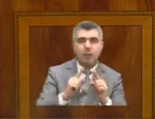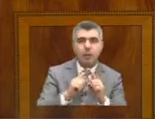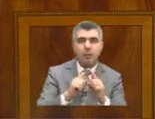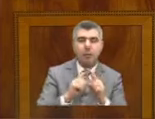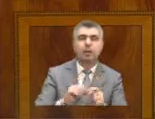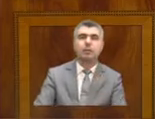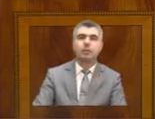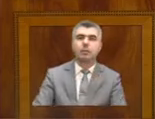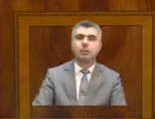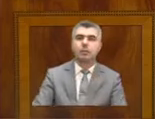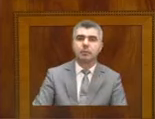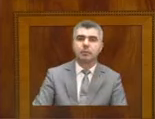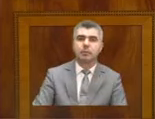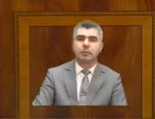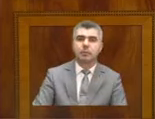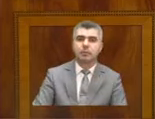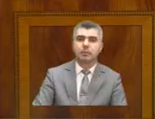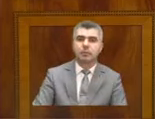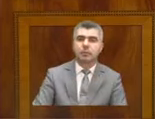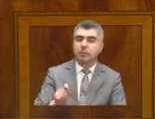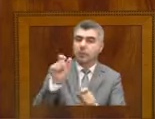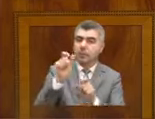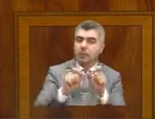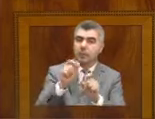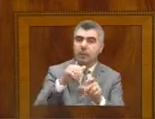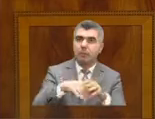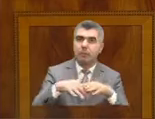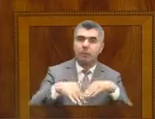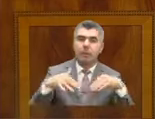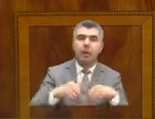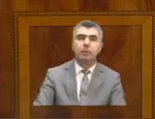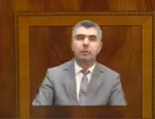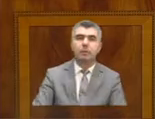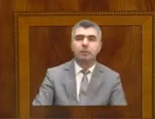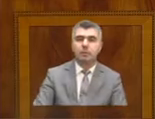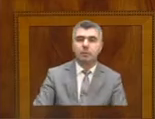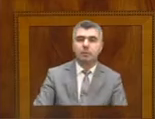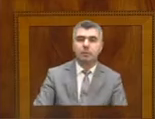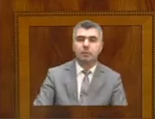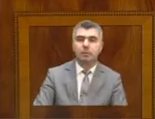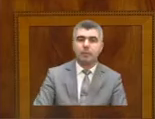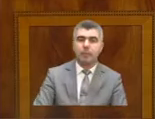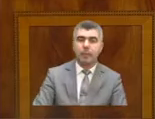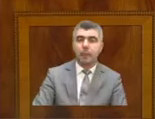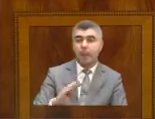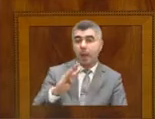المجالية. حضرات السيدات والسادة، يتمثل الرهان